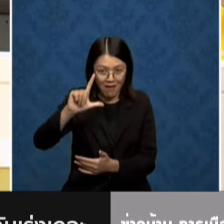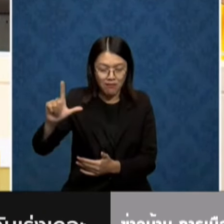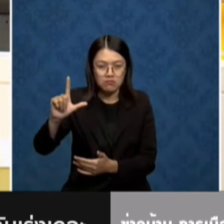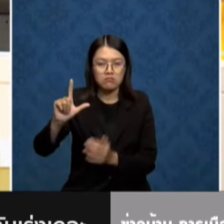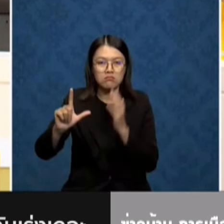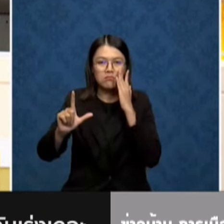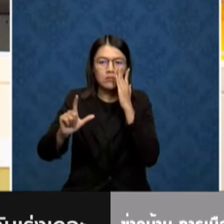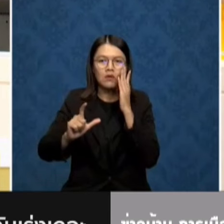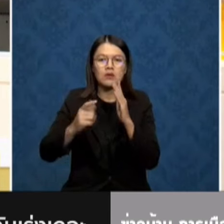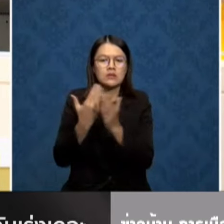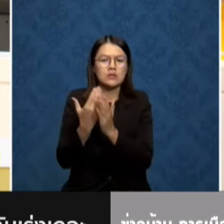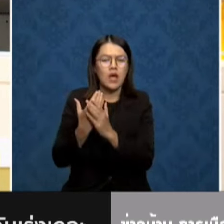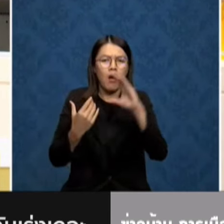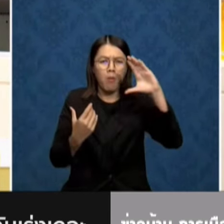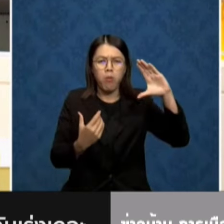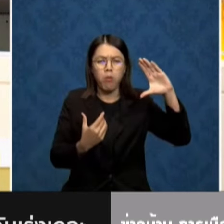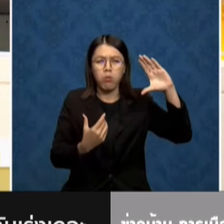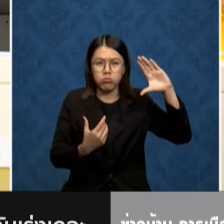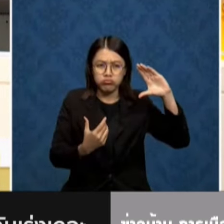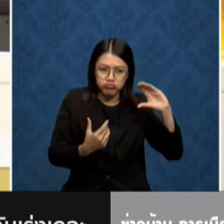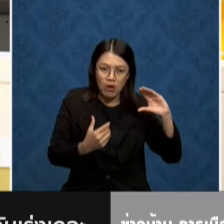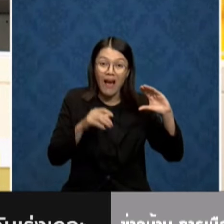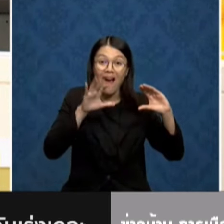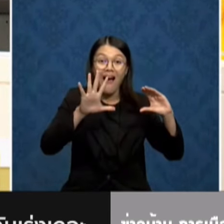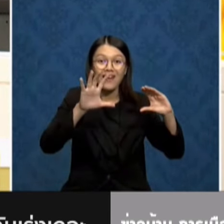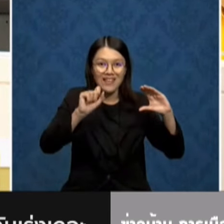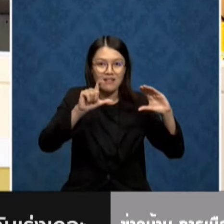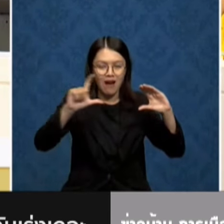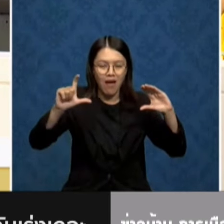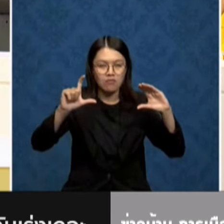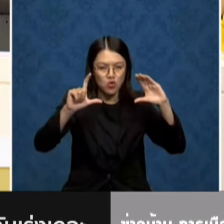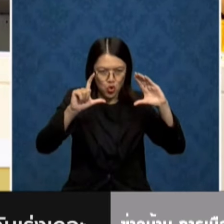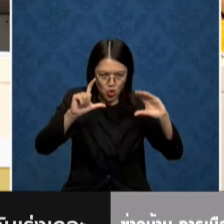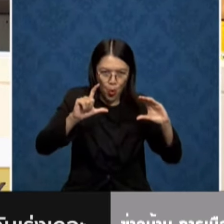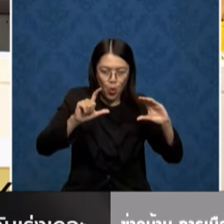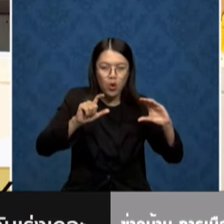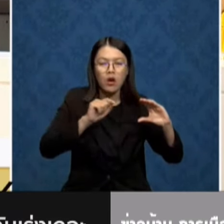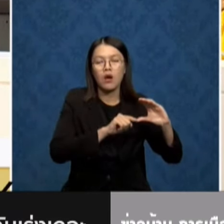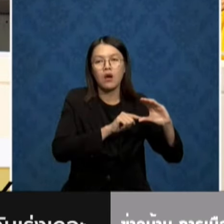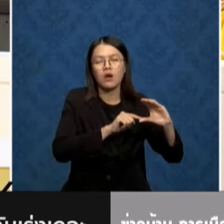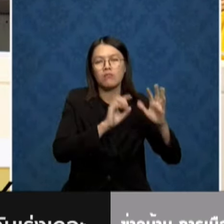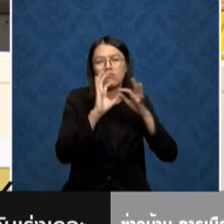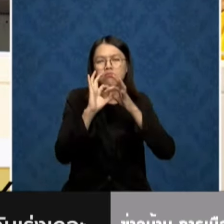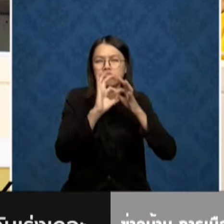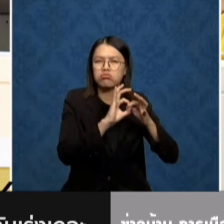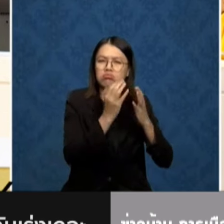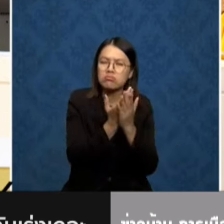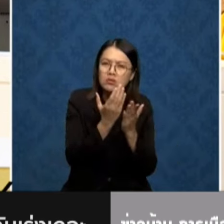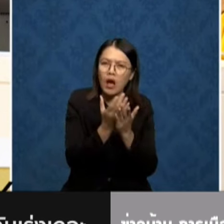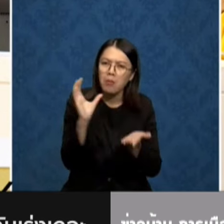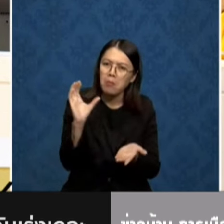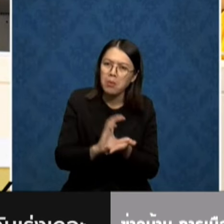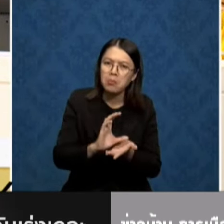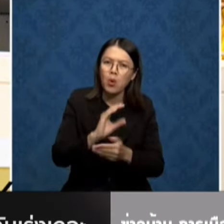รวมของวอลเล็ตนะทั้งหมดที่ใช้เงินรวมกัน 4.5 แสนล้านบาทเนี่ยแม้จะมีการลดวงเงินจากเดิม 5 แสนล้านบาทนะครับ